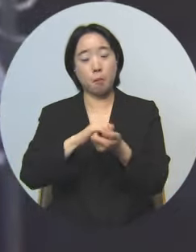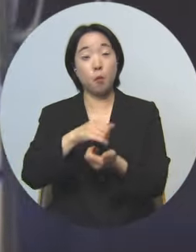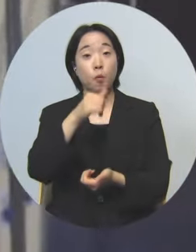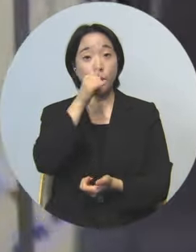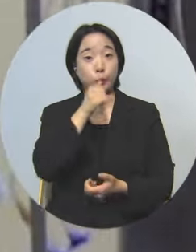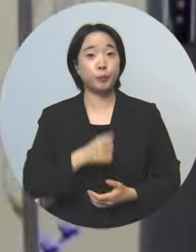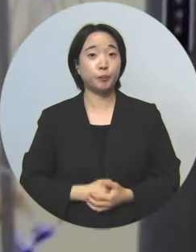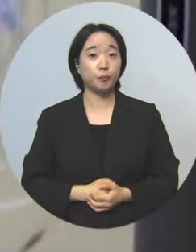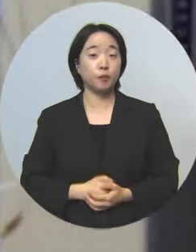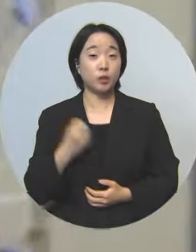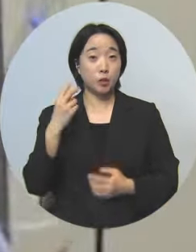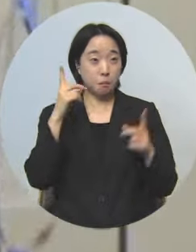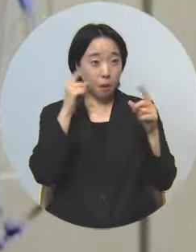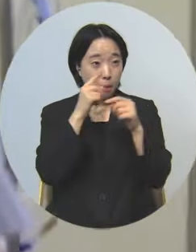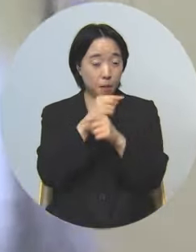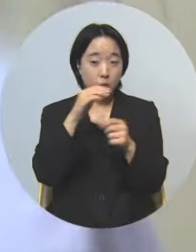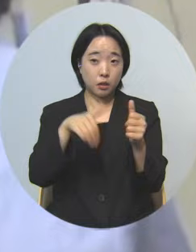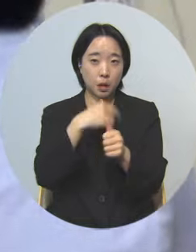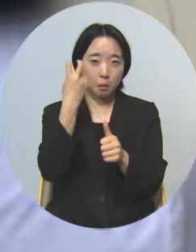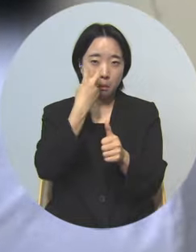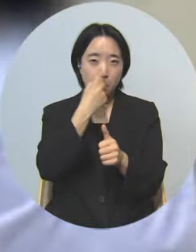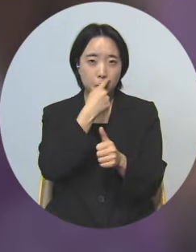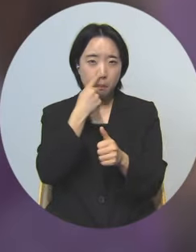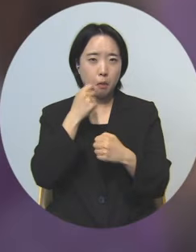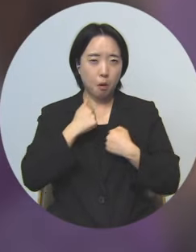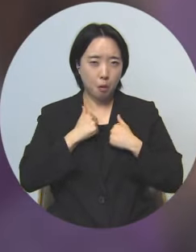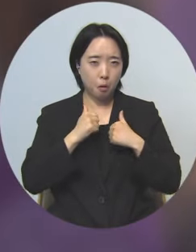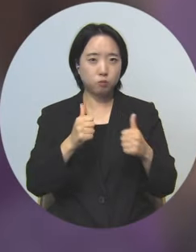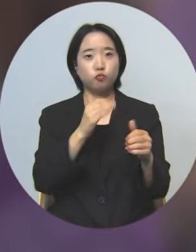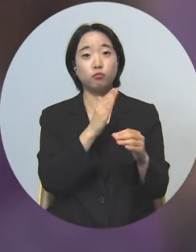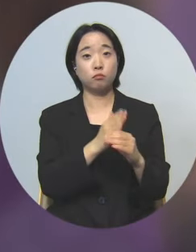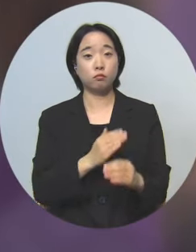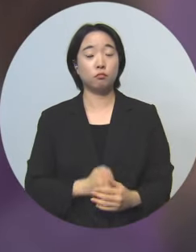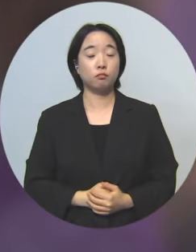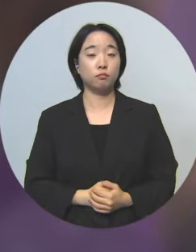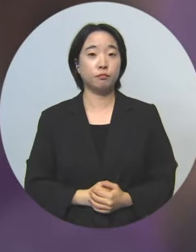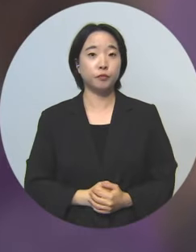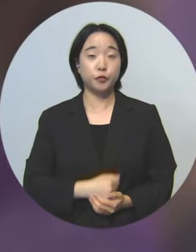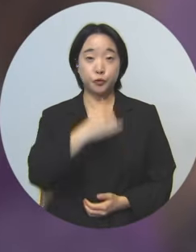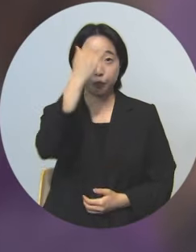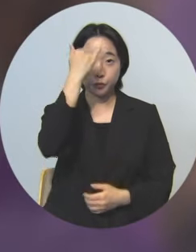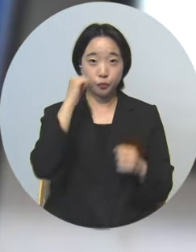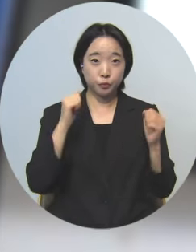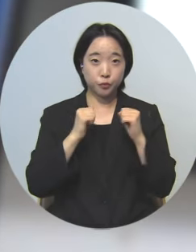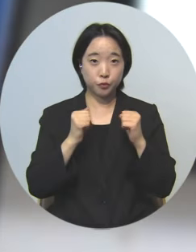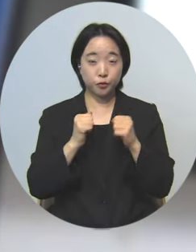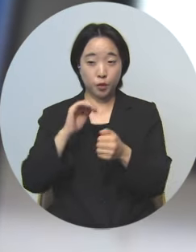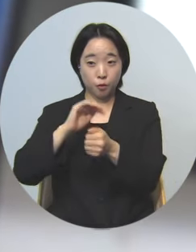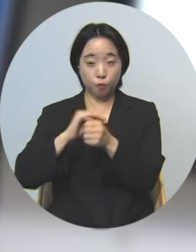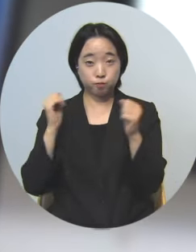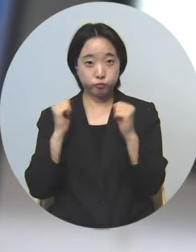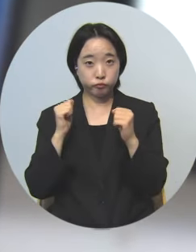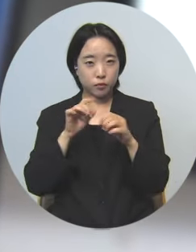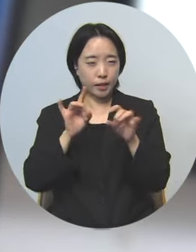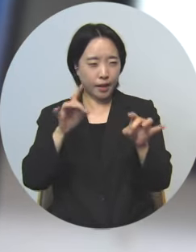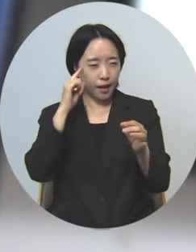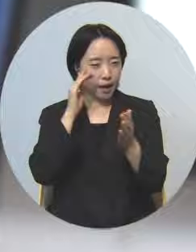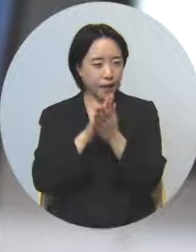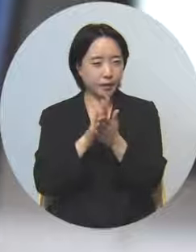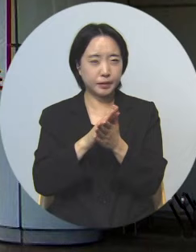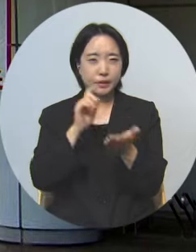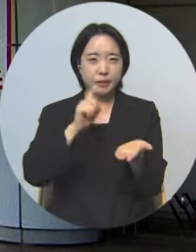몇밀리 점검하고 있었다고 밝혔습니다 충북과 경북 등 일부 시도는 자체 응급의료 강화방안을